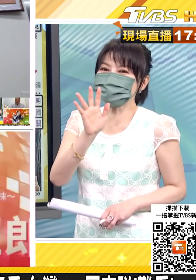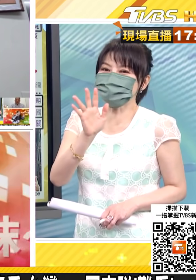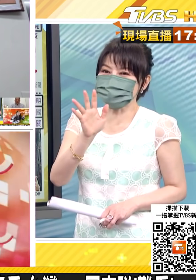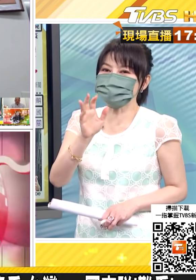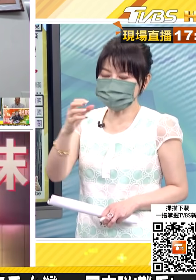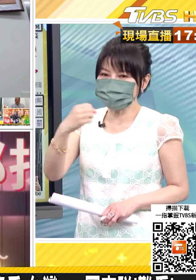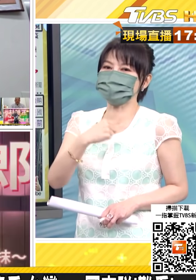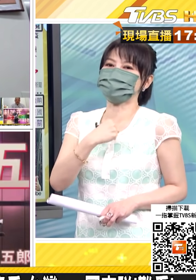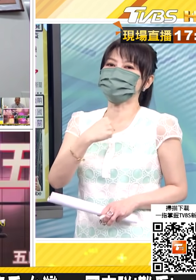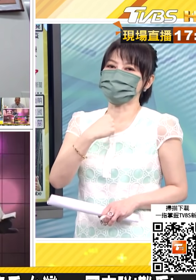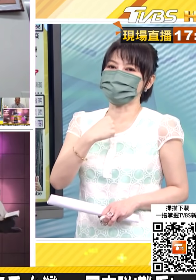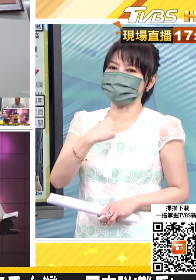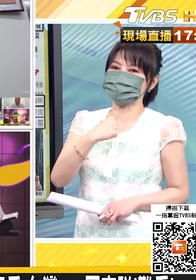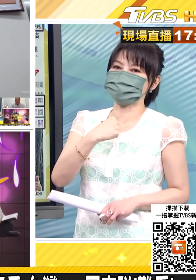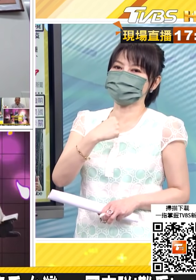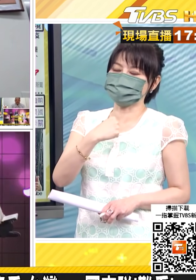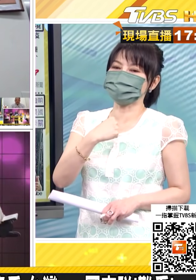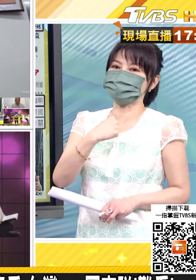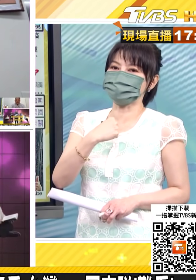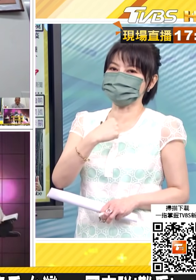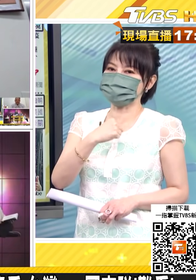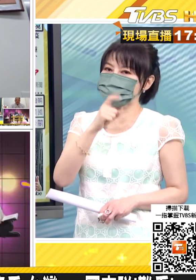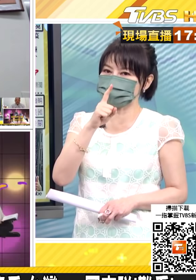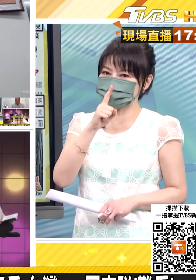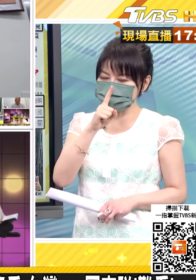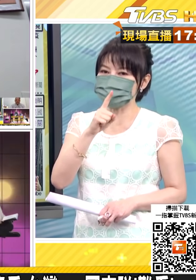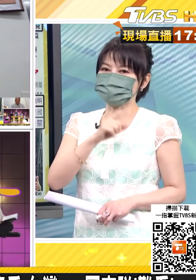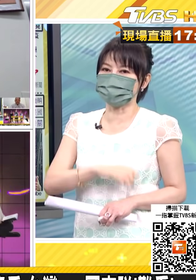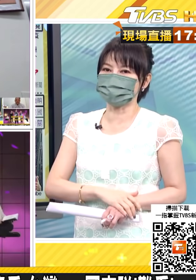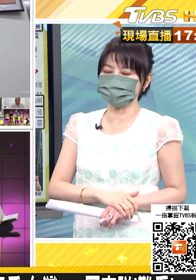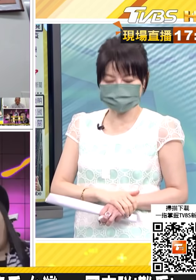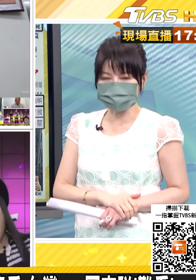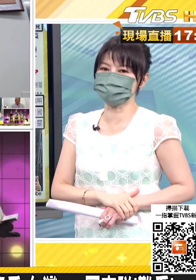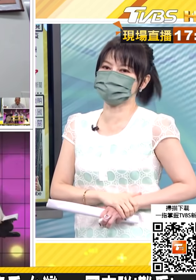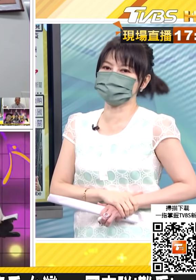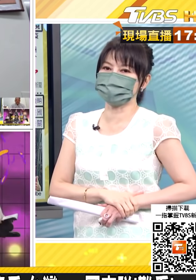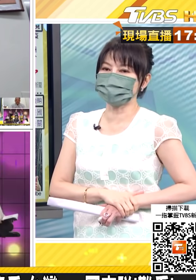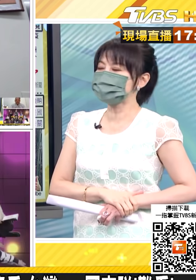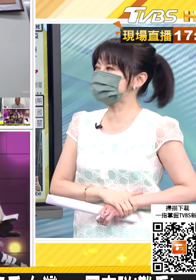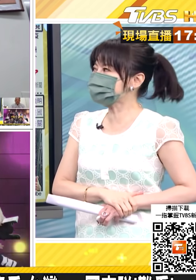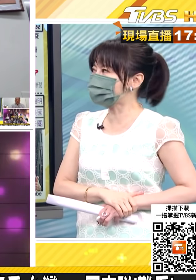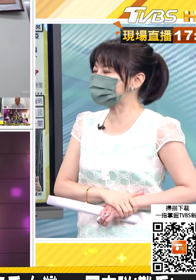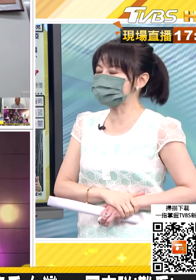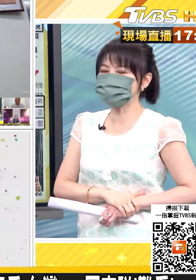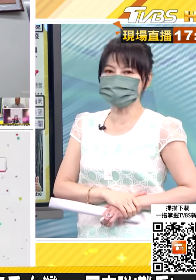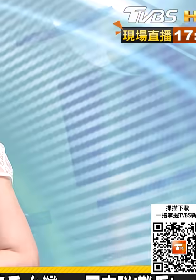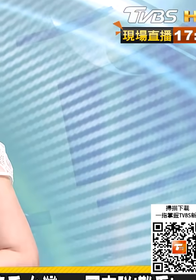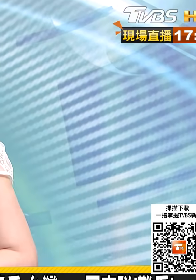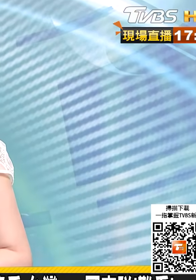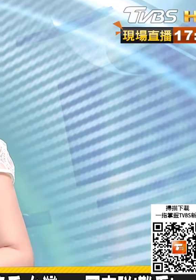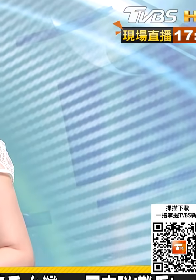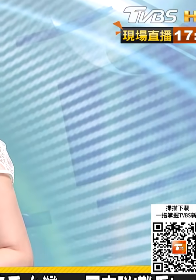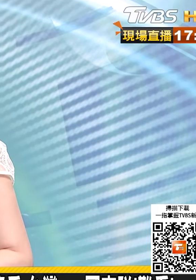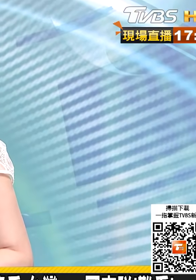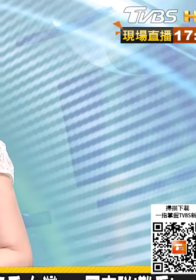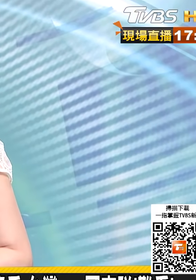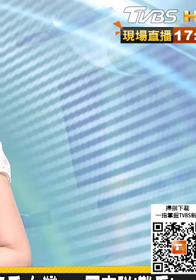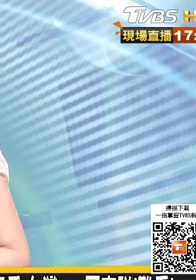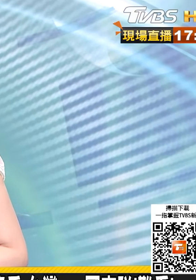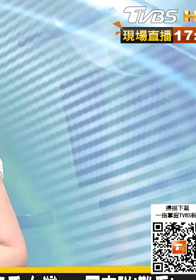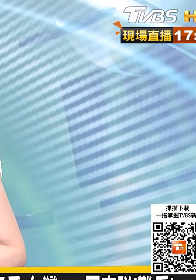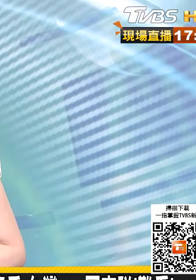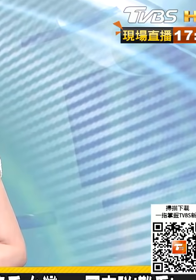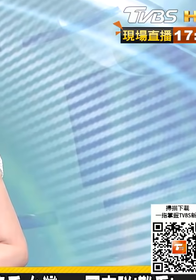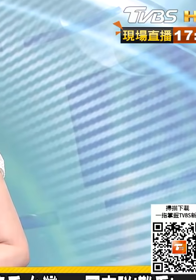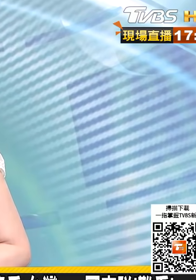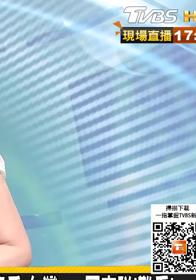我们这个国际局势真的会牵动我们这个国内的政局啊，所以。必须要一定要注意啊！现在我们看看中美关系，真的是像月亮一